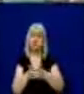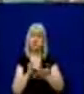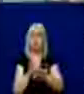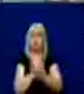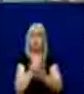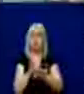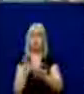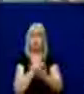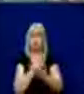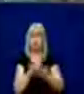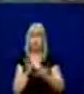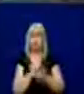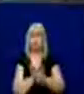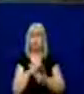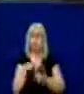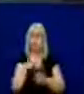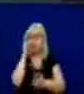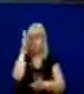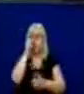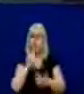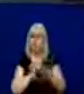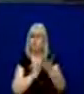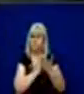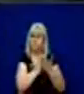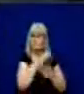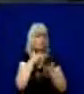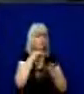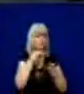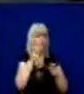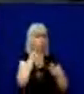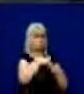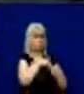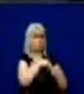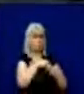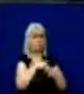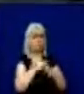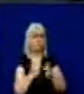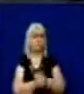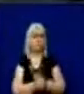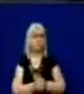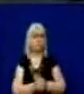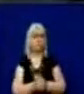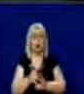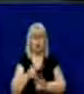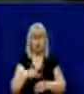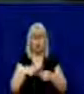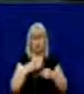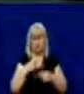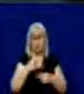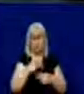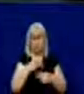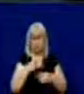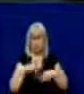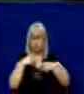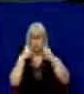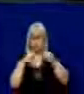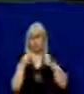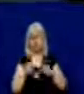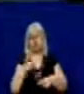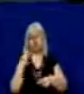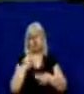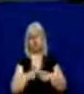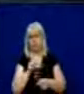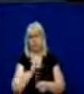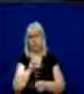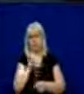paletshme të sërbis dhe integrim të verijut në Republikën e Kosovës. Unë dua ta shpjegoj se si kjo është një pavërtet e